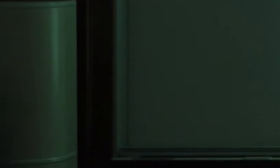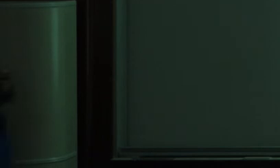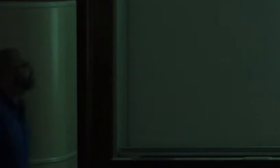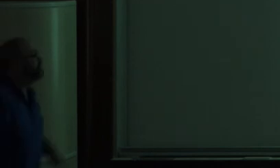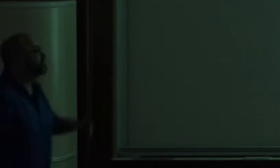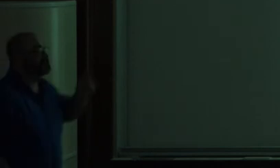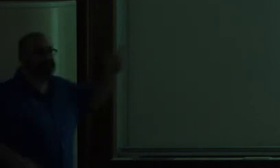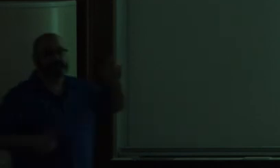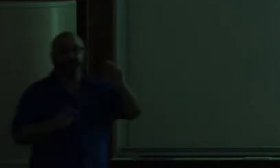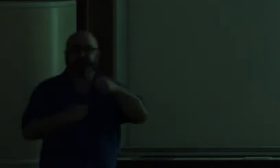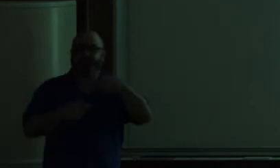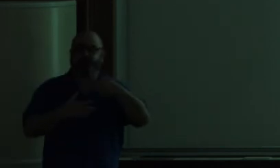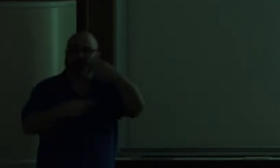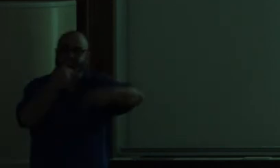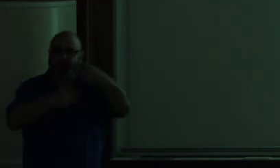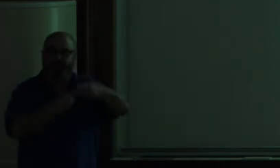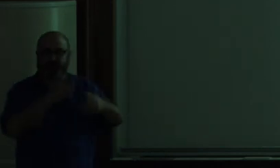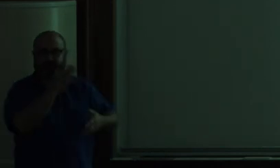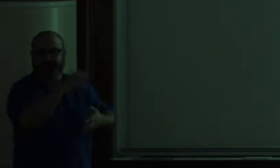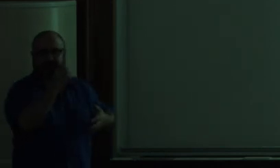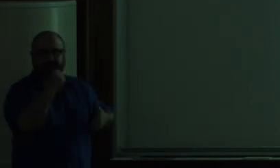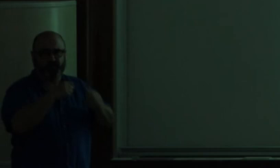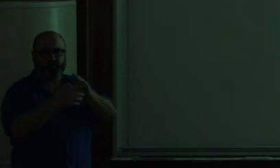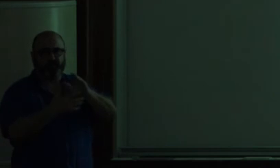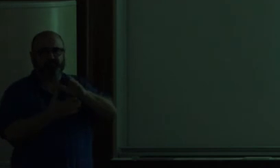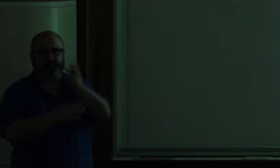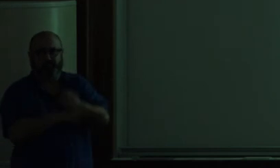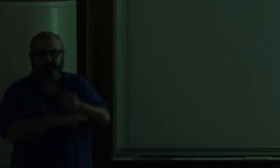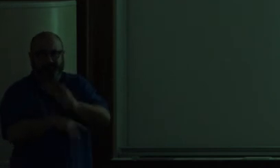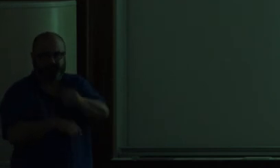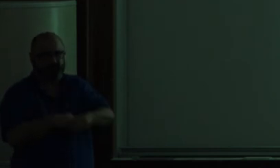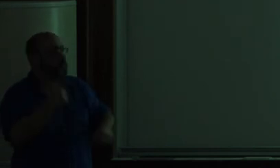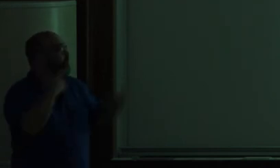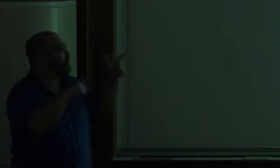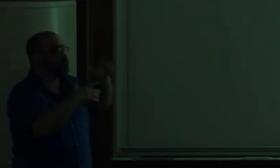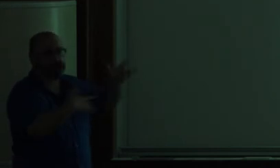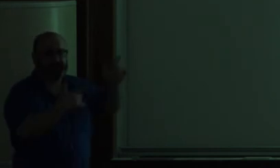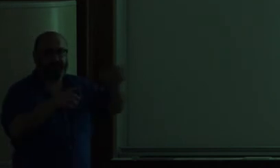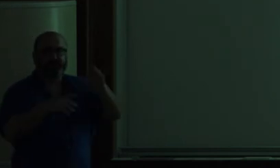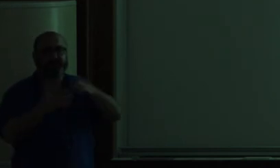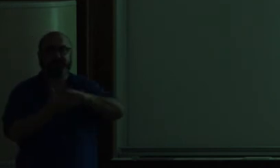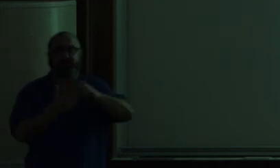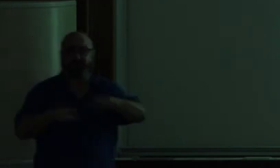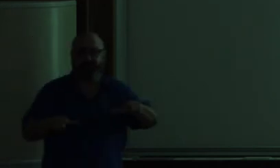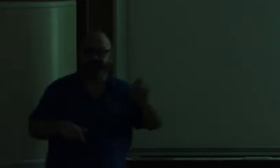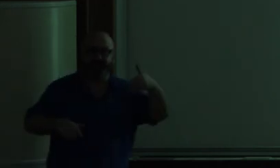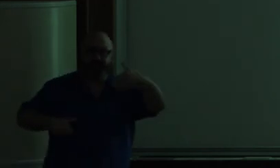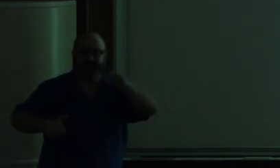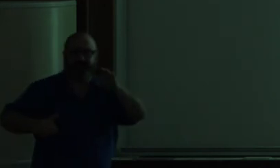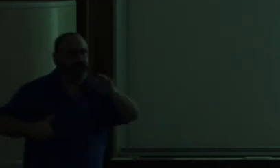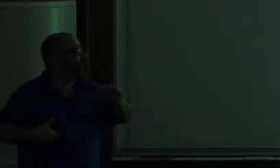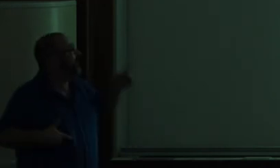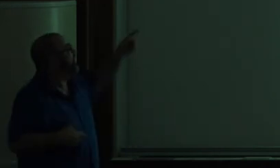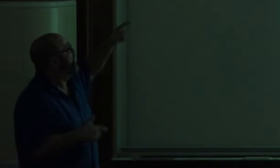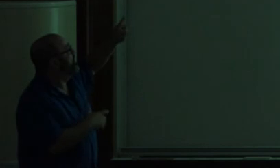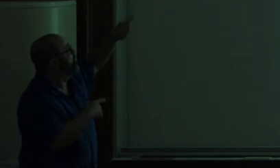Vous pouvez télécharger évidemment les slides, ils sont tous utilisables et ils sont tous téléchargeables, c'est sous licence libre, vous pouvez y aller, c'est du MIT. Il y a un